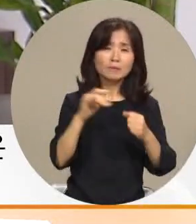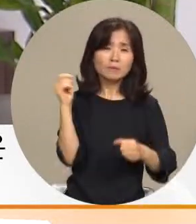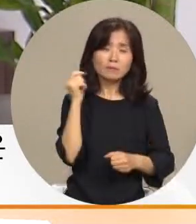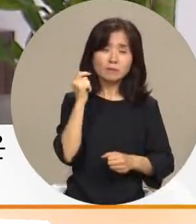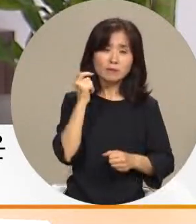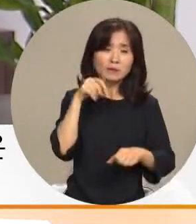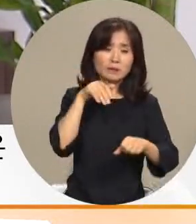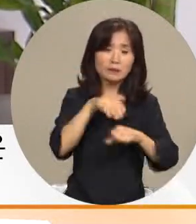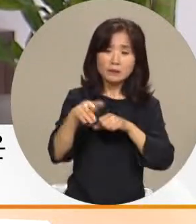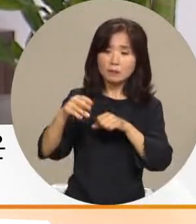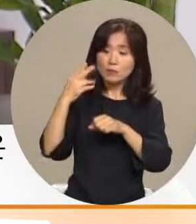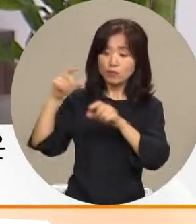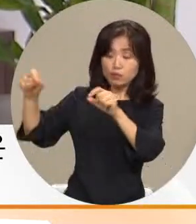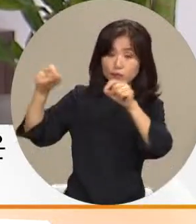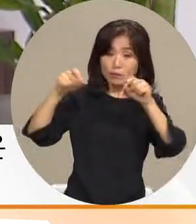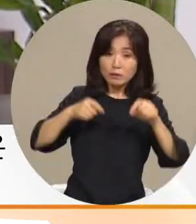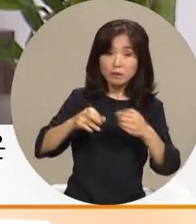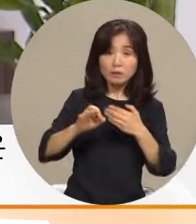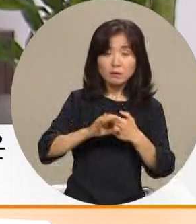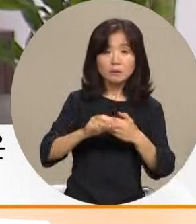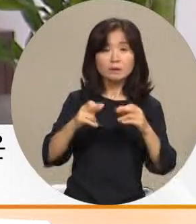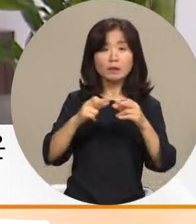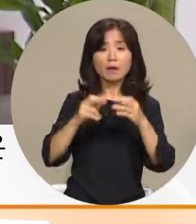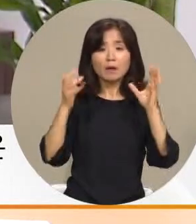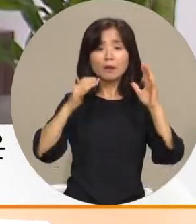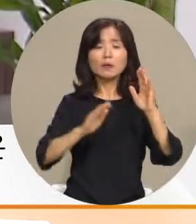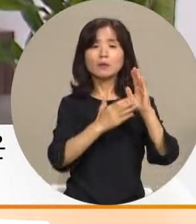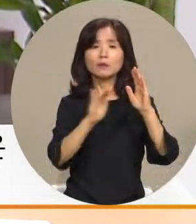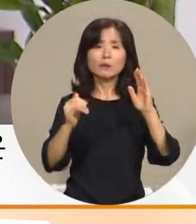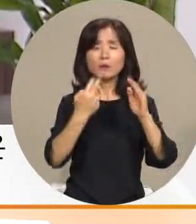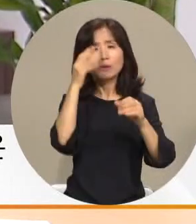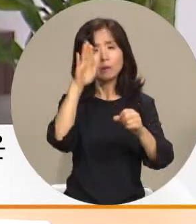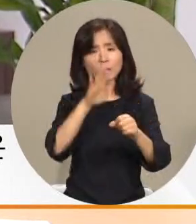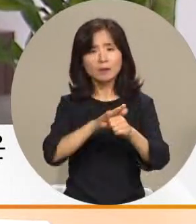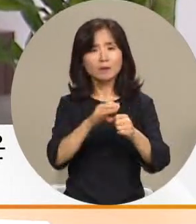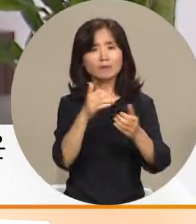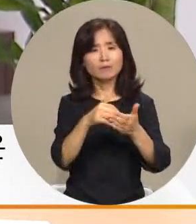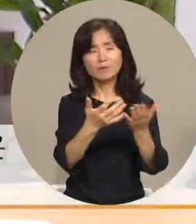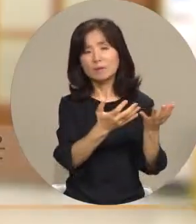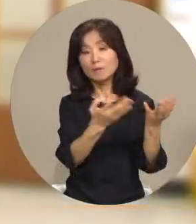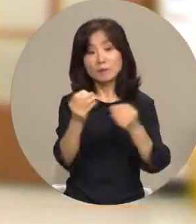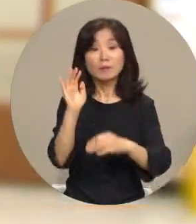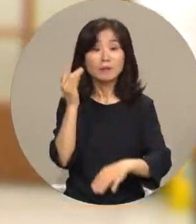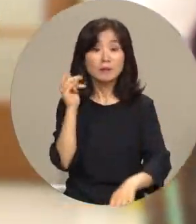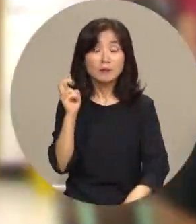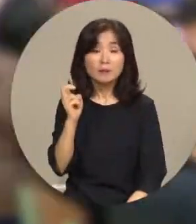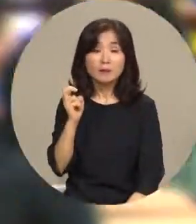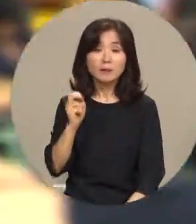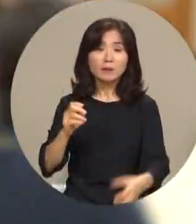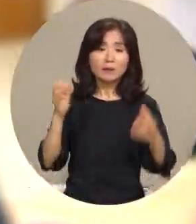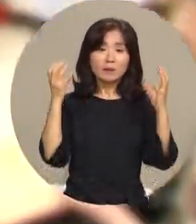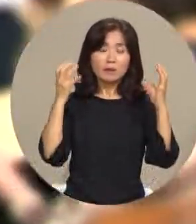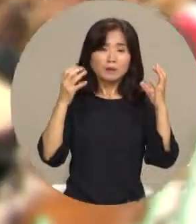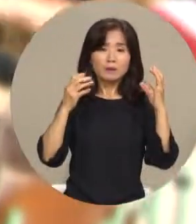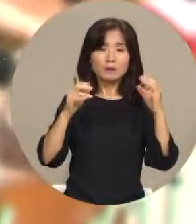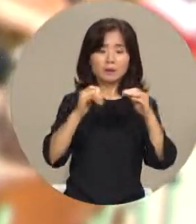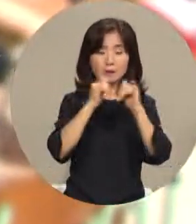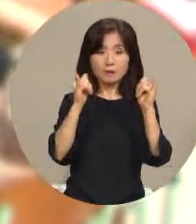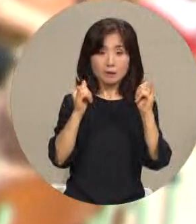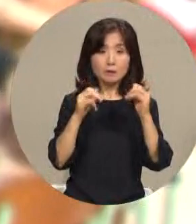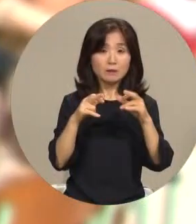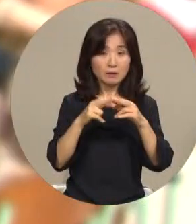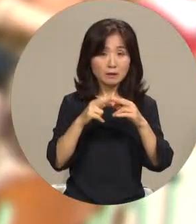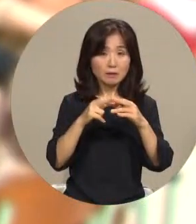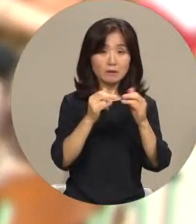부당한 대우를 받게 되는 장애아동에 가족들이 많아질 거예요 어린 학생들을 우리 사회에